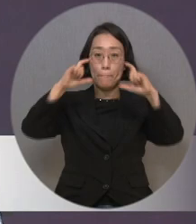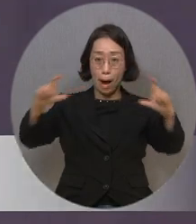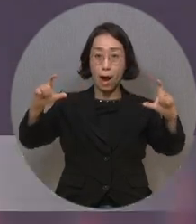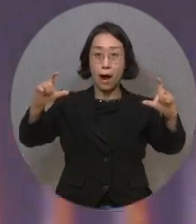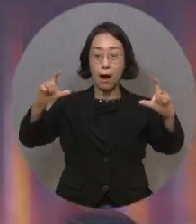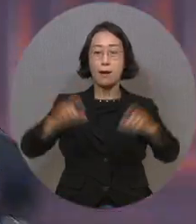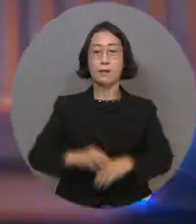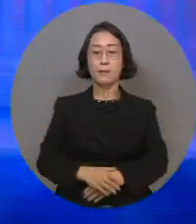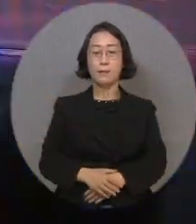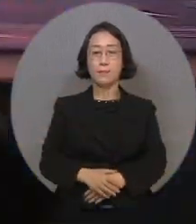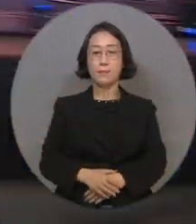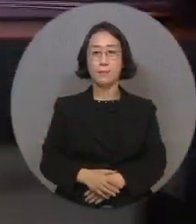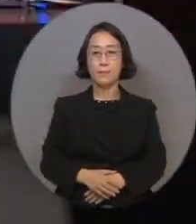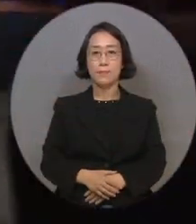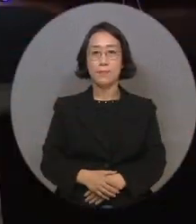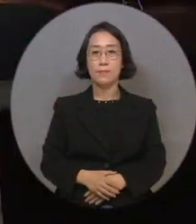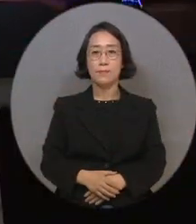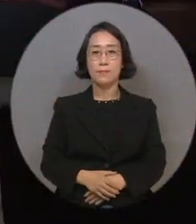선언합니다.